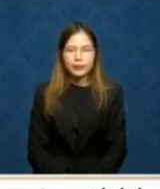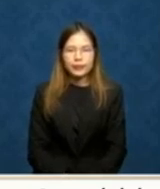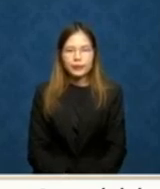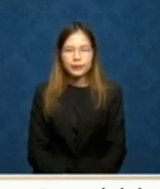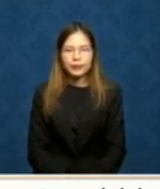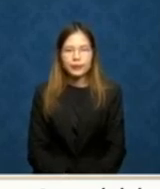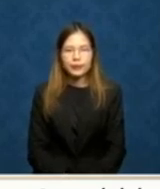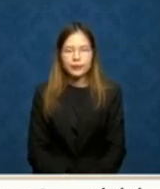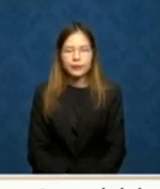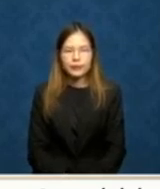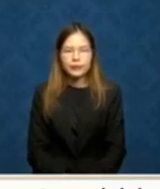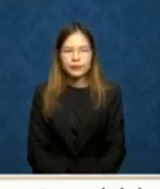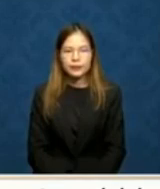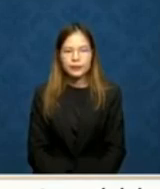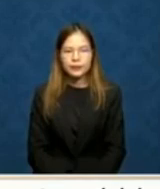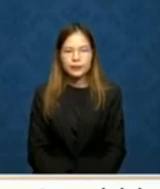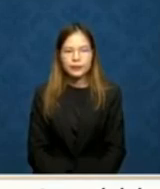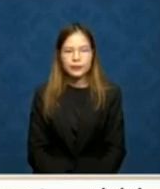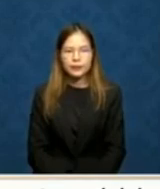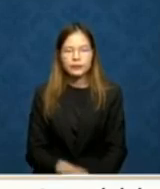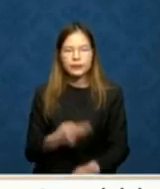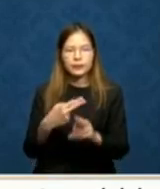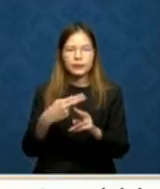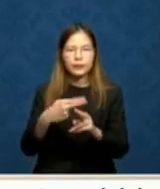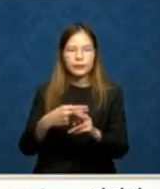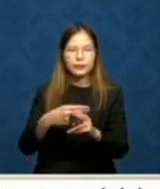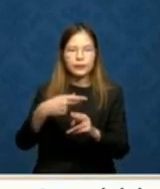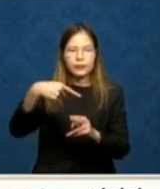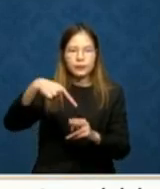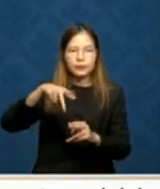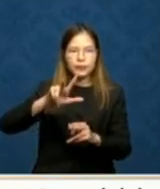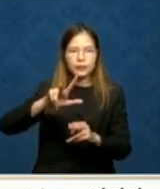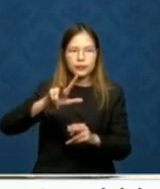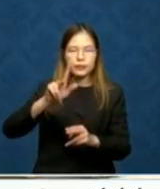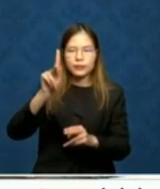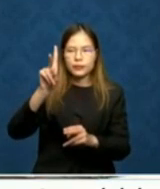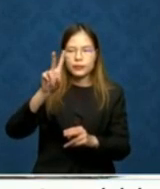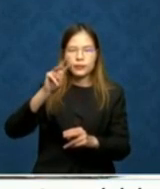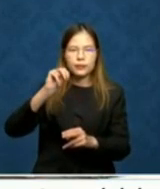มลหนุนอนันต์นะครับแถลงหลักการและเหตุผลเชิญครับ